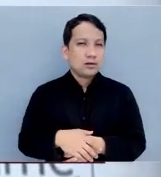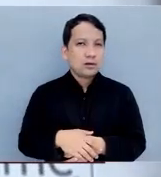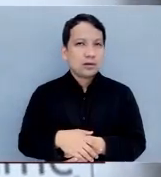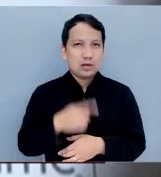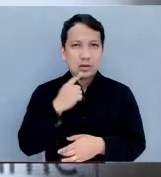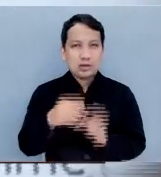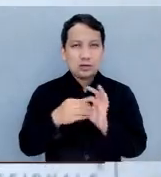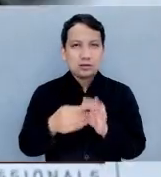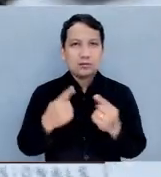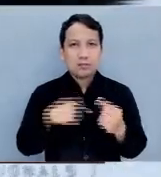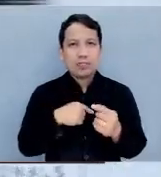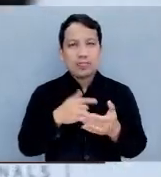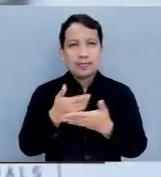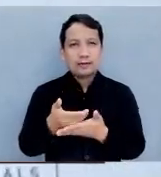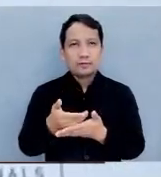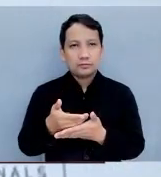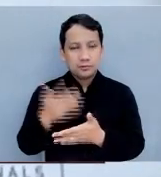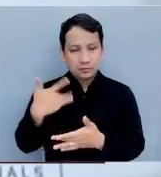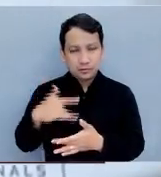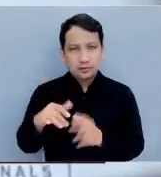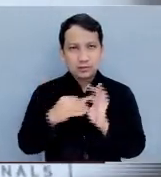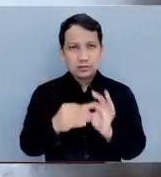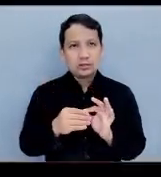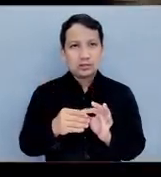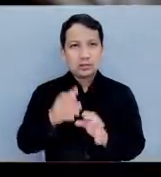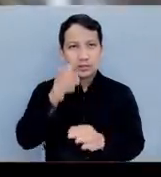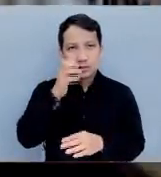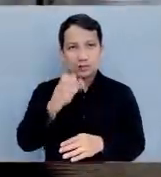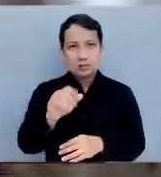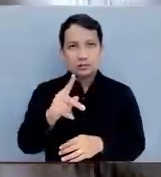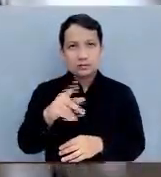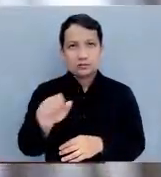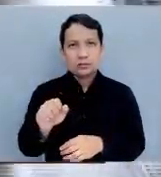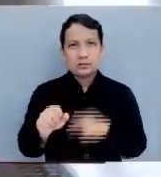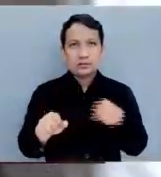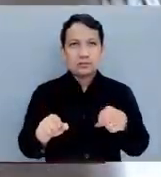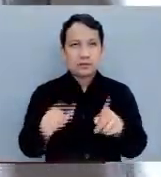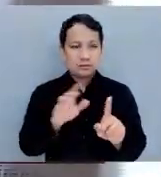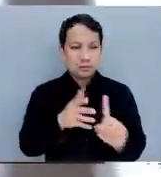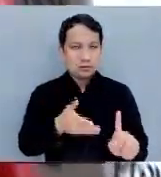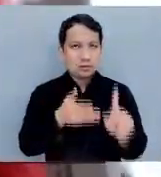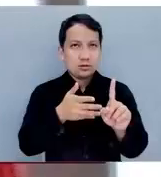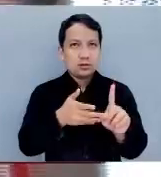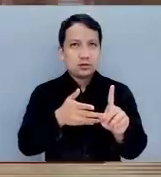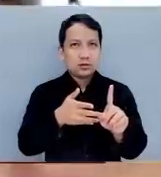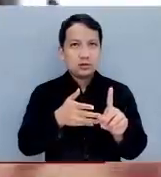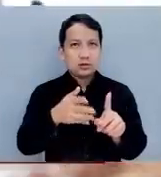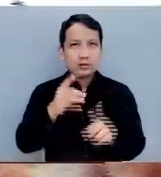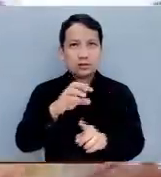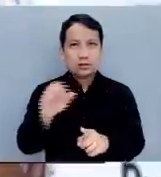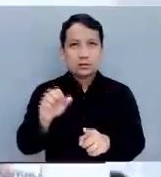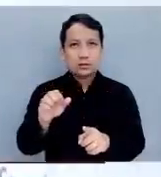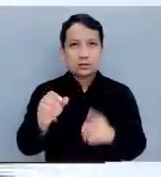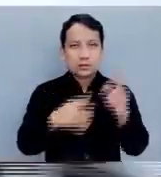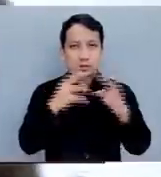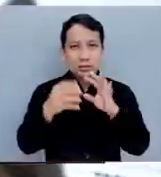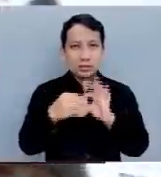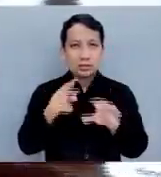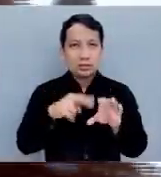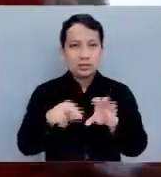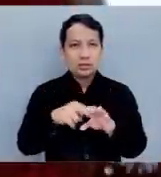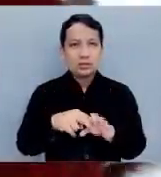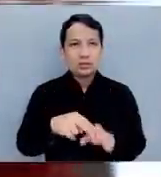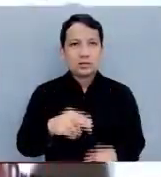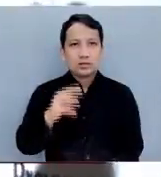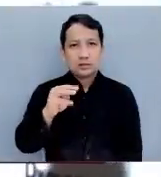kanilang outfits made by fashion designer Chris Nick. Agaw eksena rin ang Drag Race Philippines contestant na si Miss